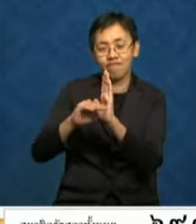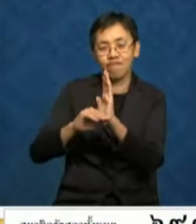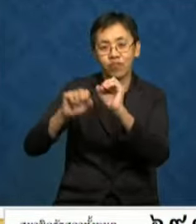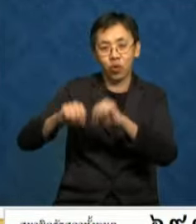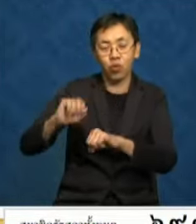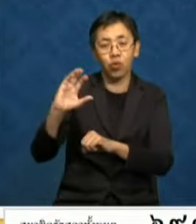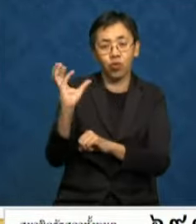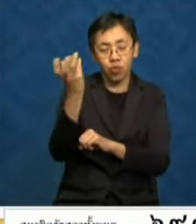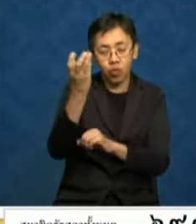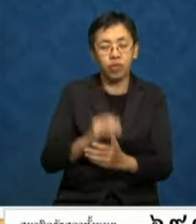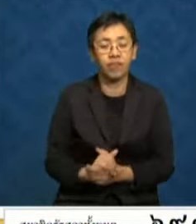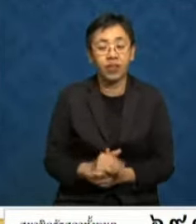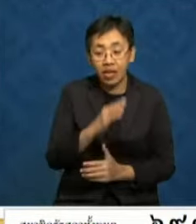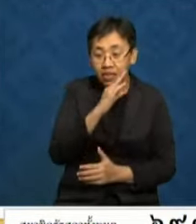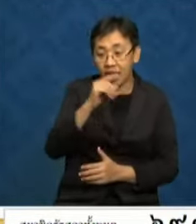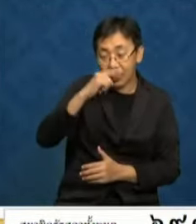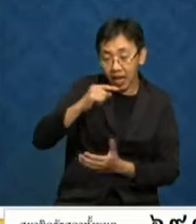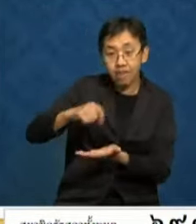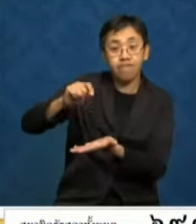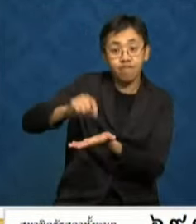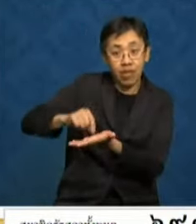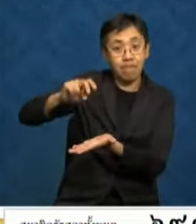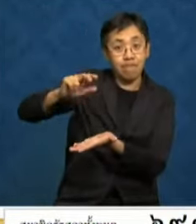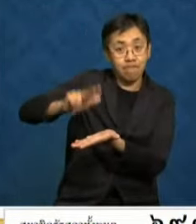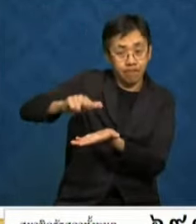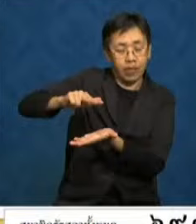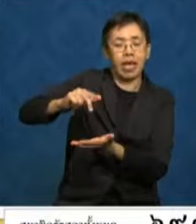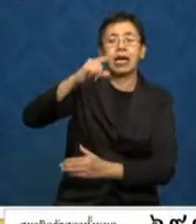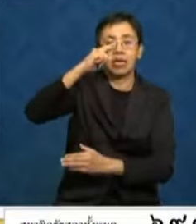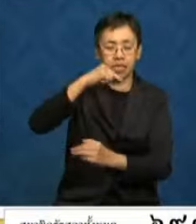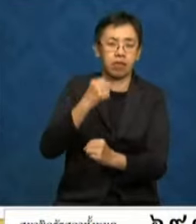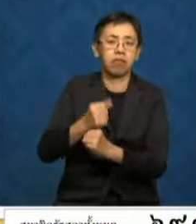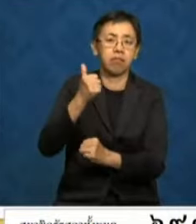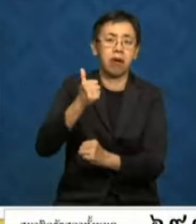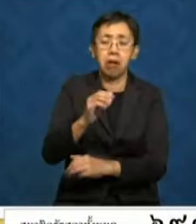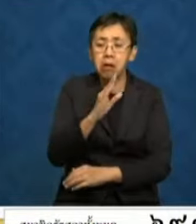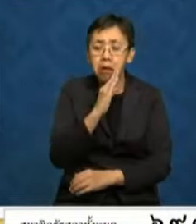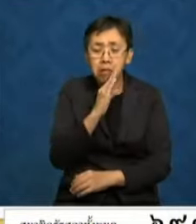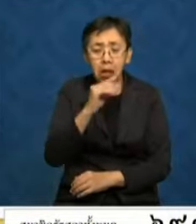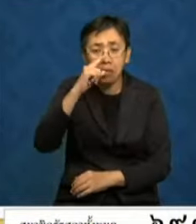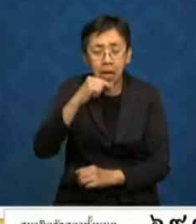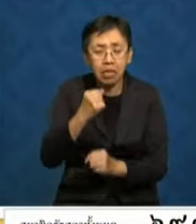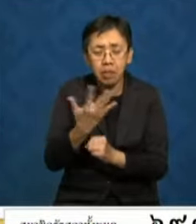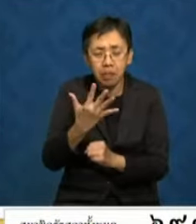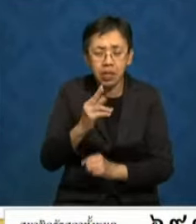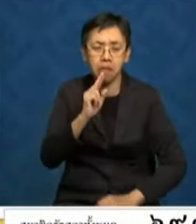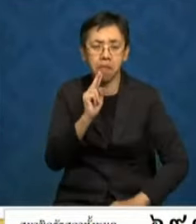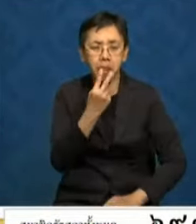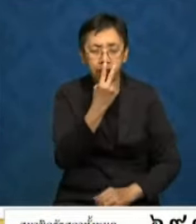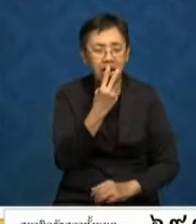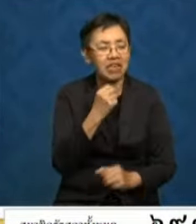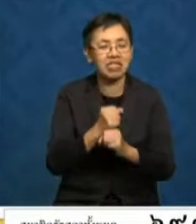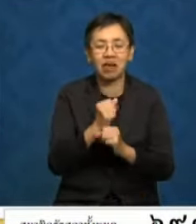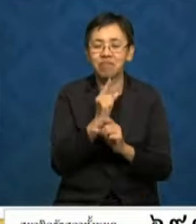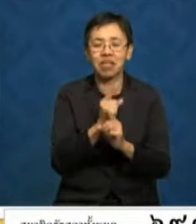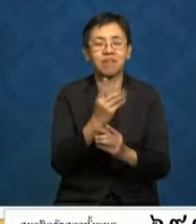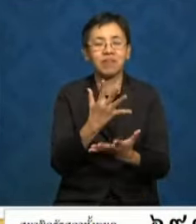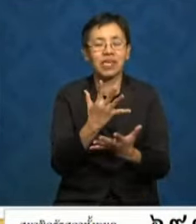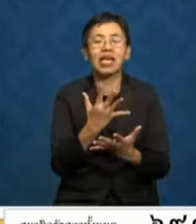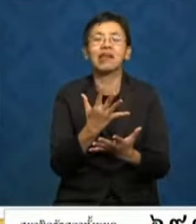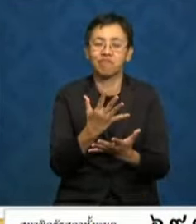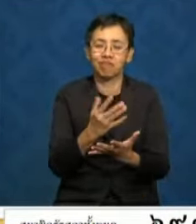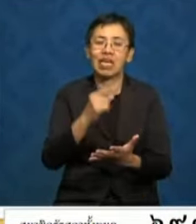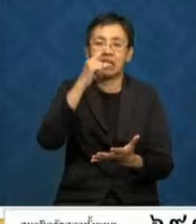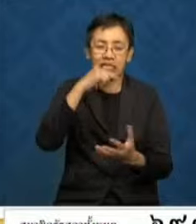แล้วว่าจะเป็นหุ้นส่วนกับ EU ไทยก็ต้องทำให้ได้ครับไม่เช่นนั้นก็จะเป็นการตบสัตว์ผิดสัญญาประเทศไทยจะเสียหายอย่าง